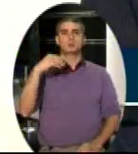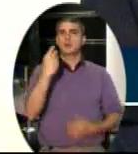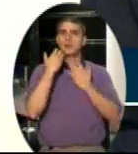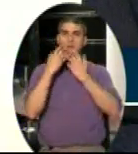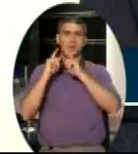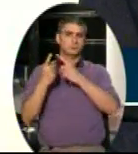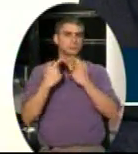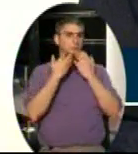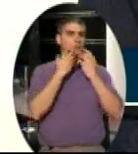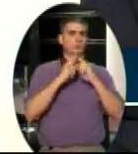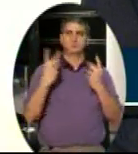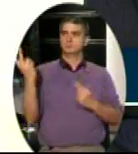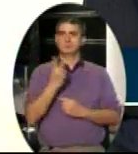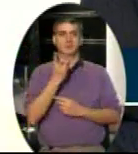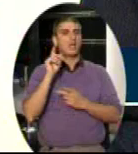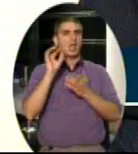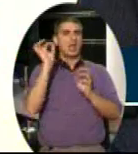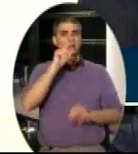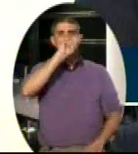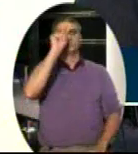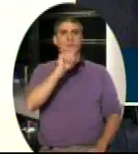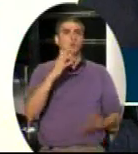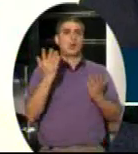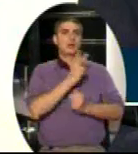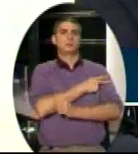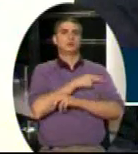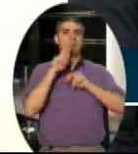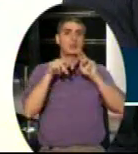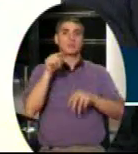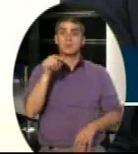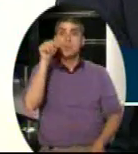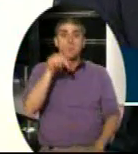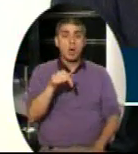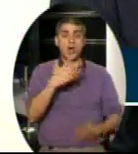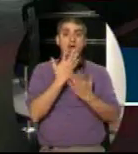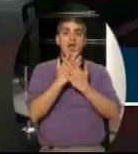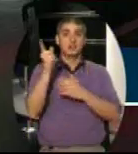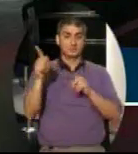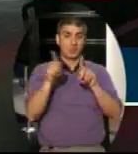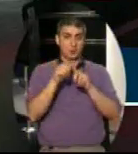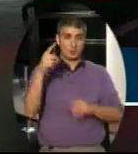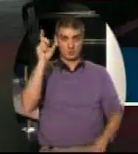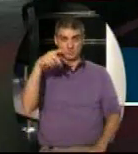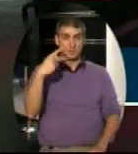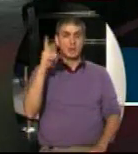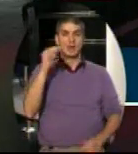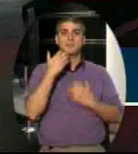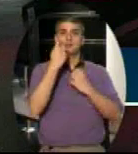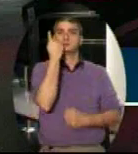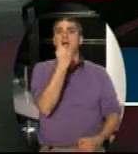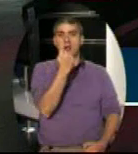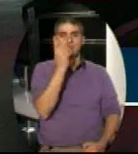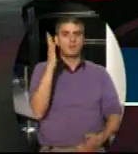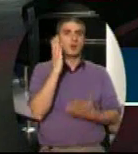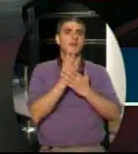גרסאות שונות, ולכן נמצא עדיין בסימן שאלה איך המשטרה תטפל בזה. כאן, העד הזה, אותו פי, גם יש לו גרסה אחת,